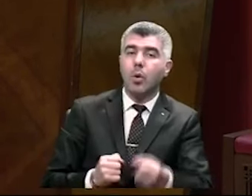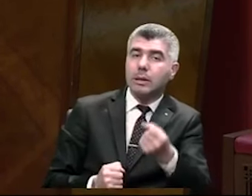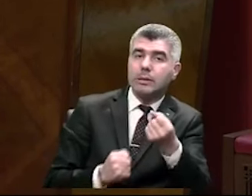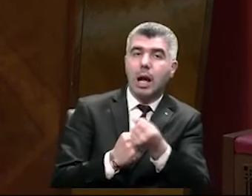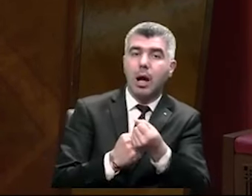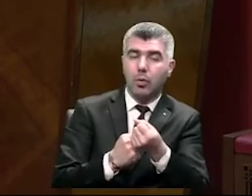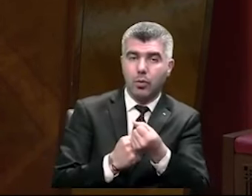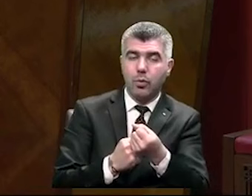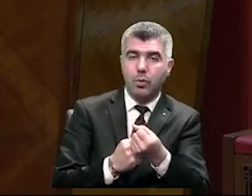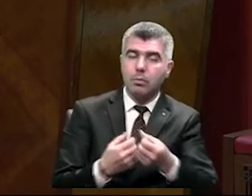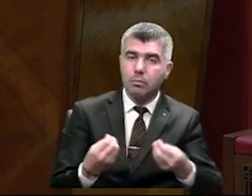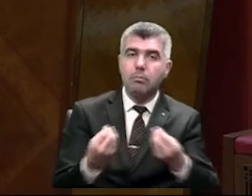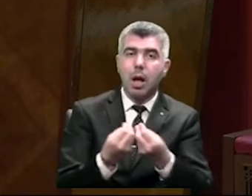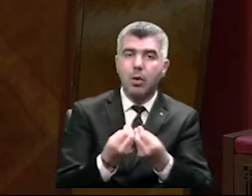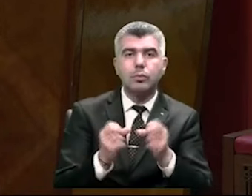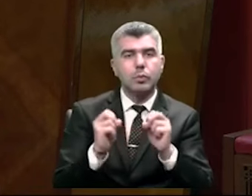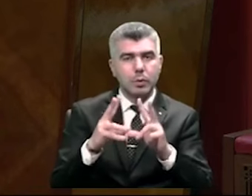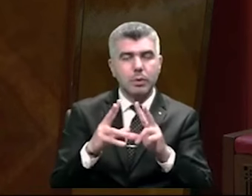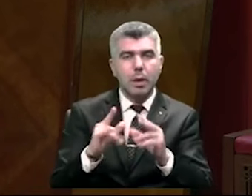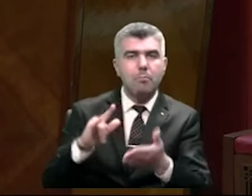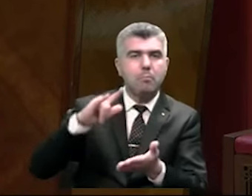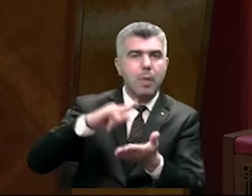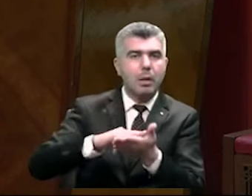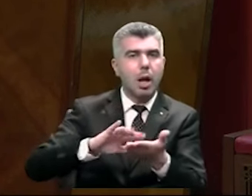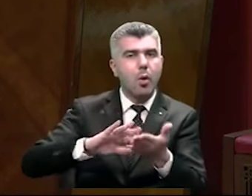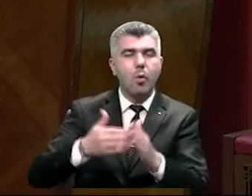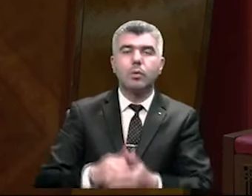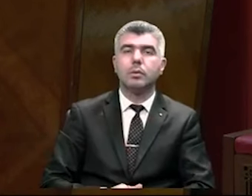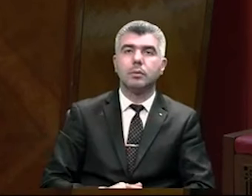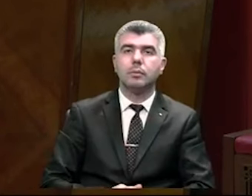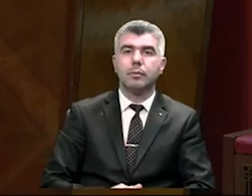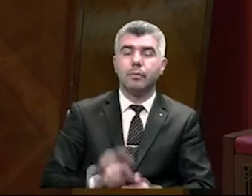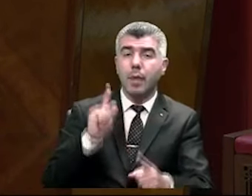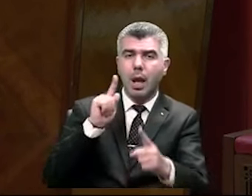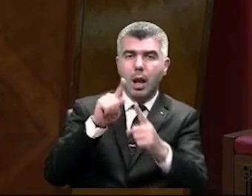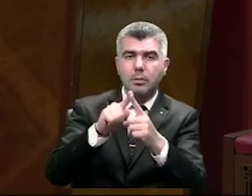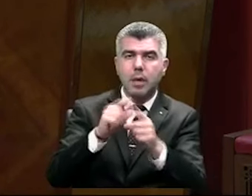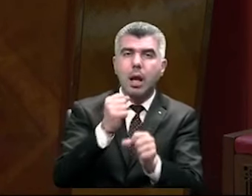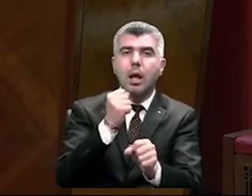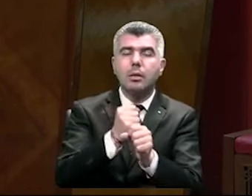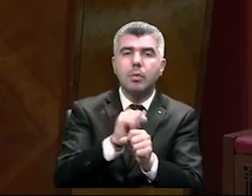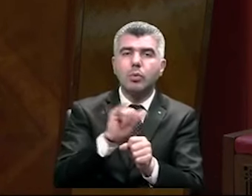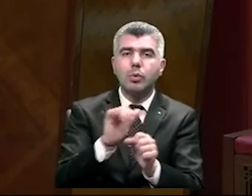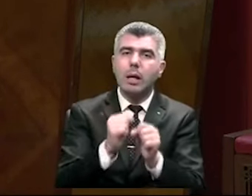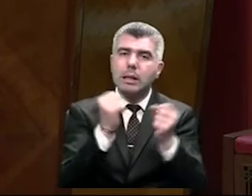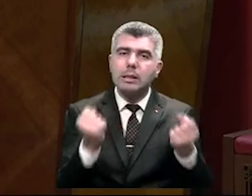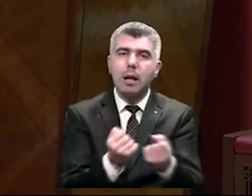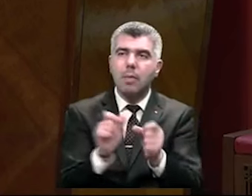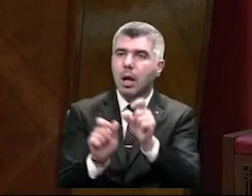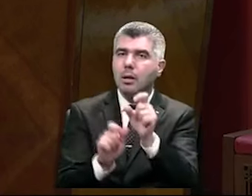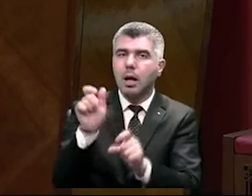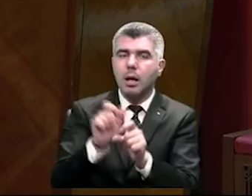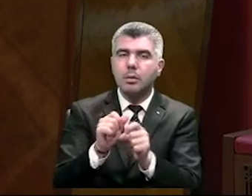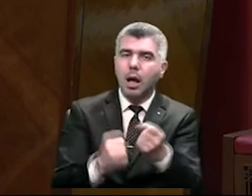هذ القضيه هذه مع مختلف الفاعلين داخل المطار ويرتكز العمل حقيقه على تنميه الراس المال البشري